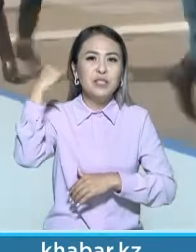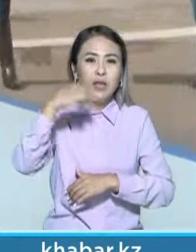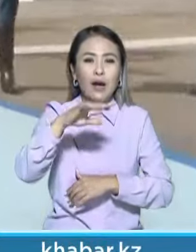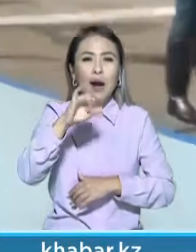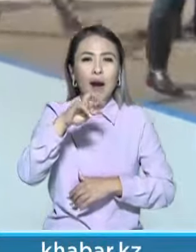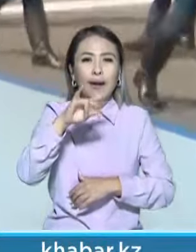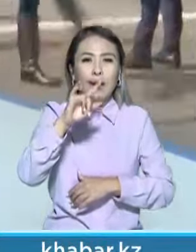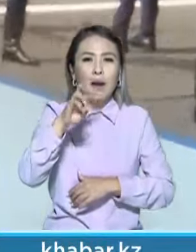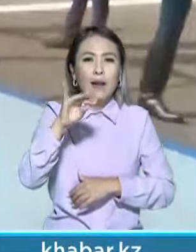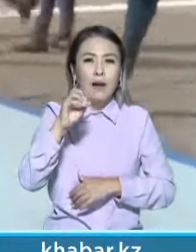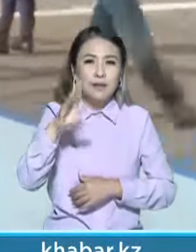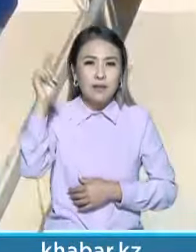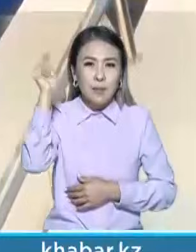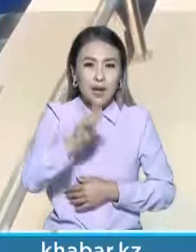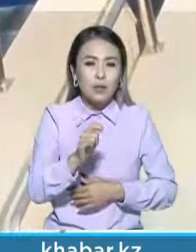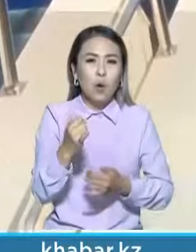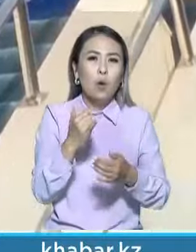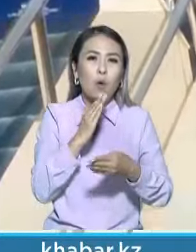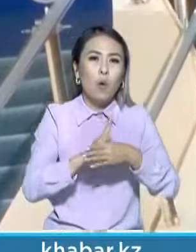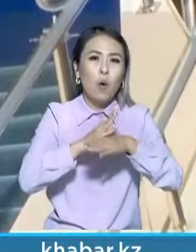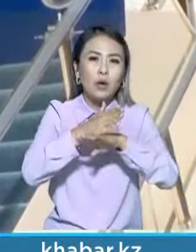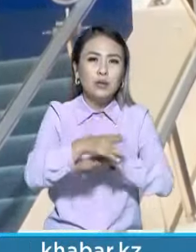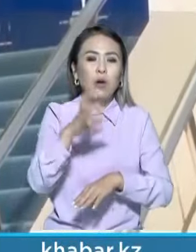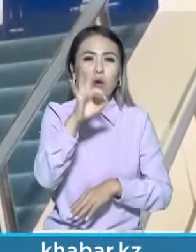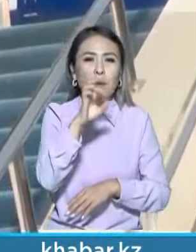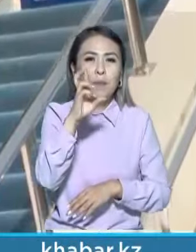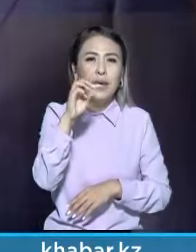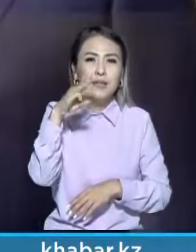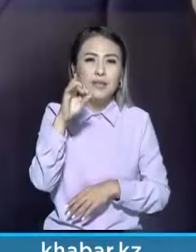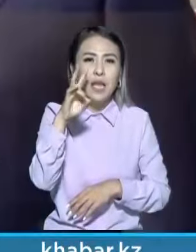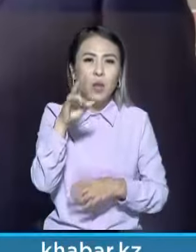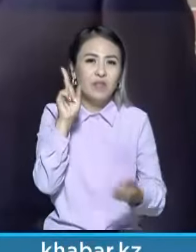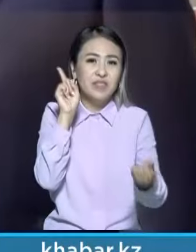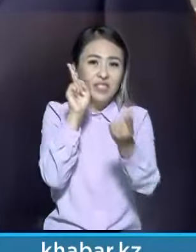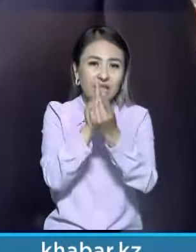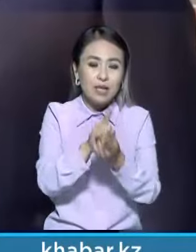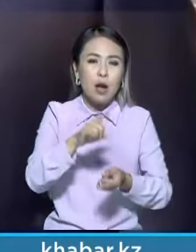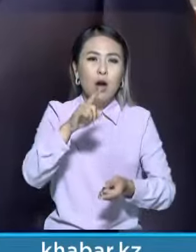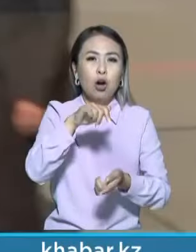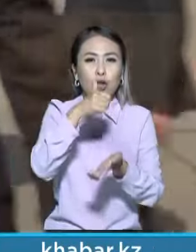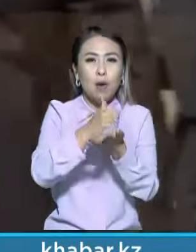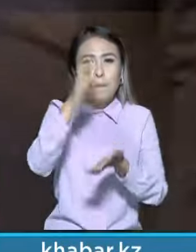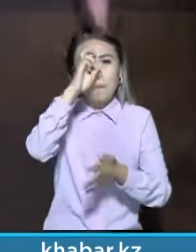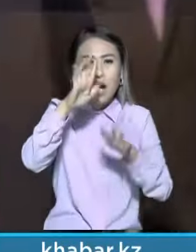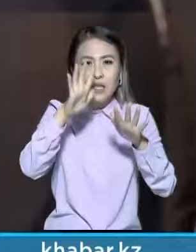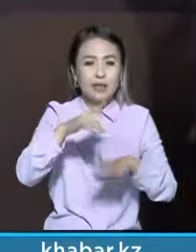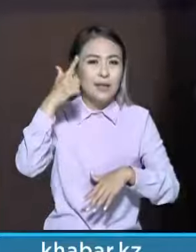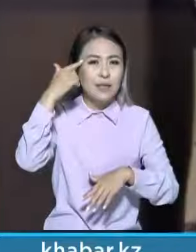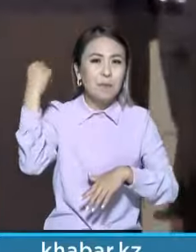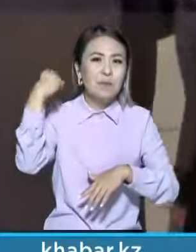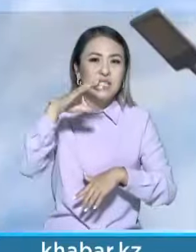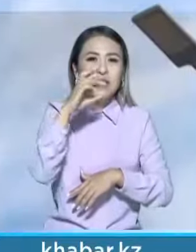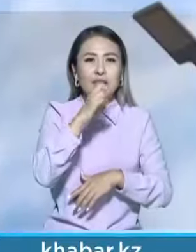Астанаға келді. Мәртебелі мейманды үкімет басшысы Олжас Бектенов әуежайдан күтіп алды. Сондай-ақ үкімет басшысы Қырғызстан президенті